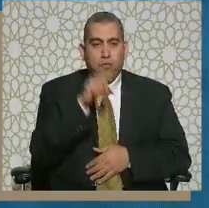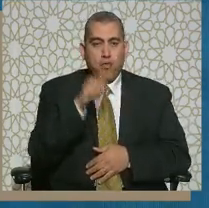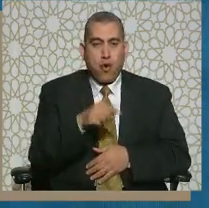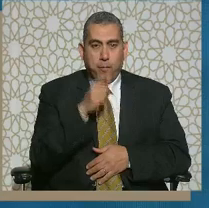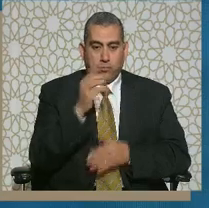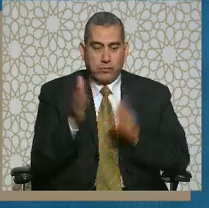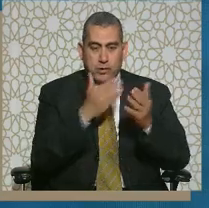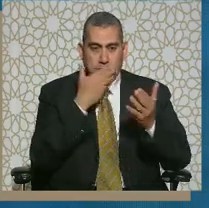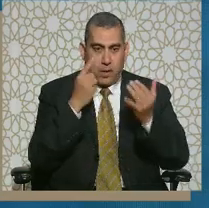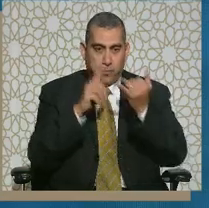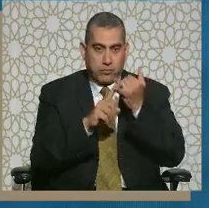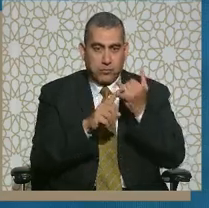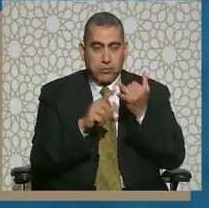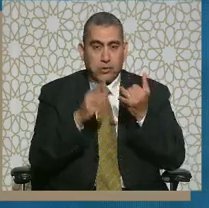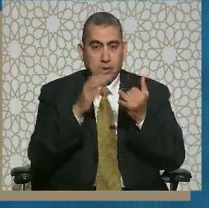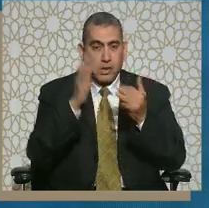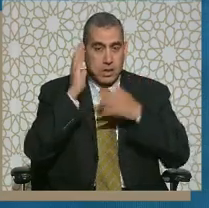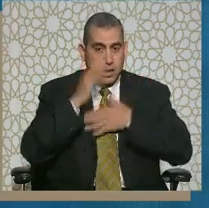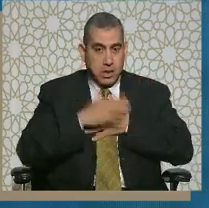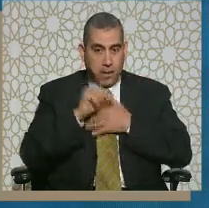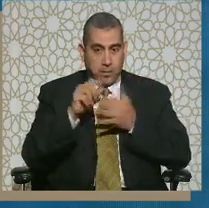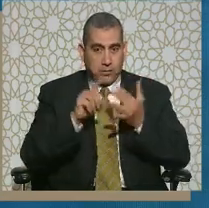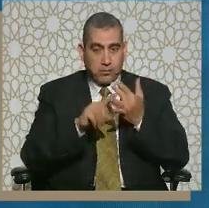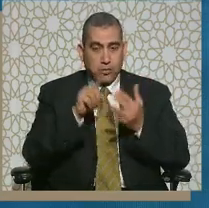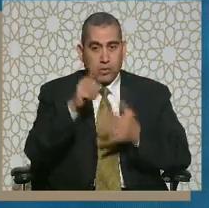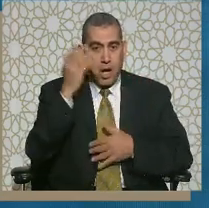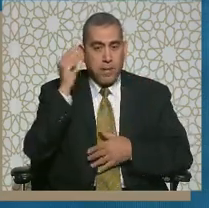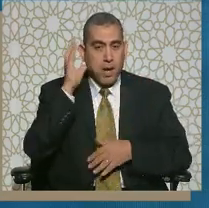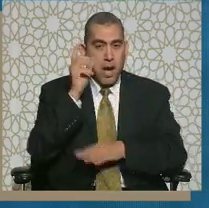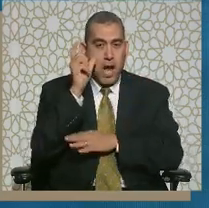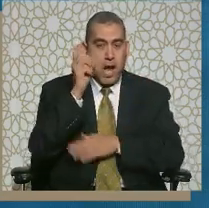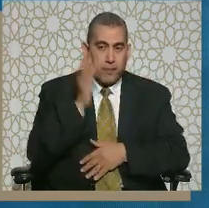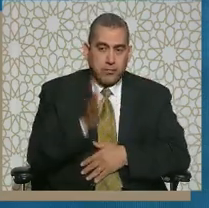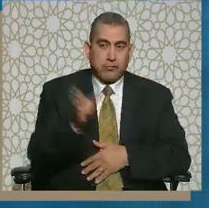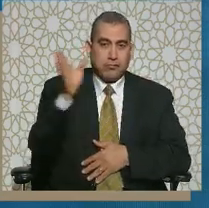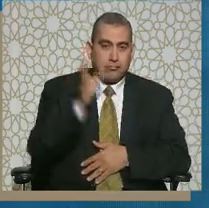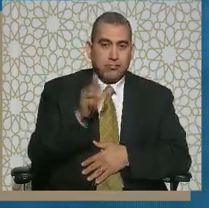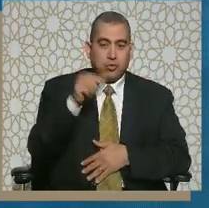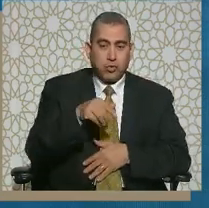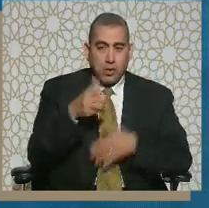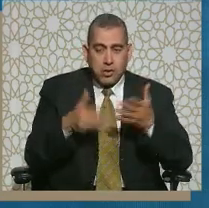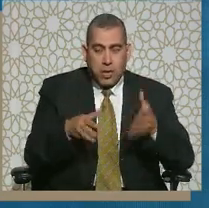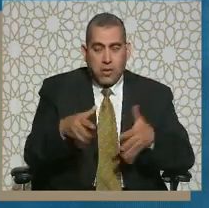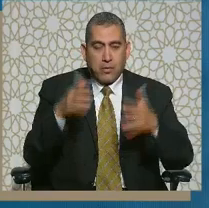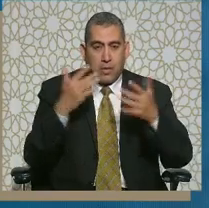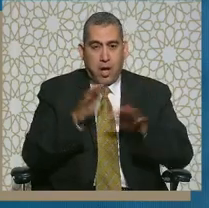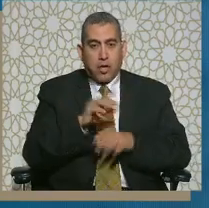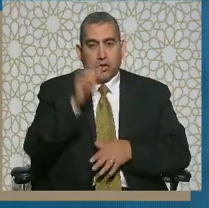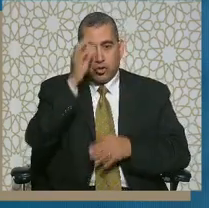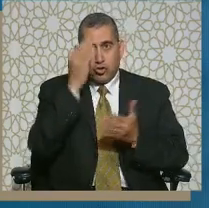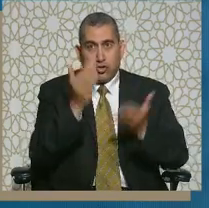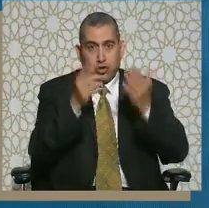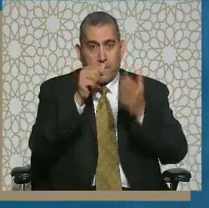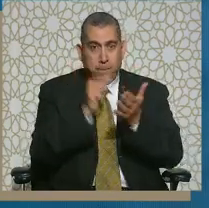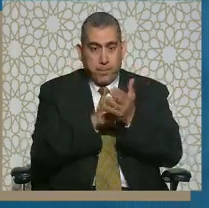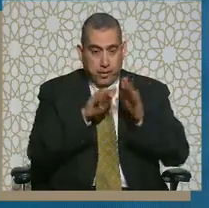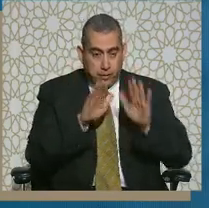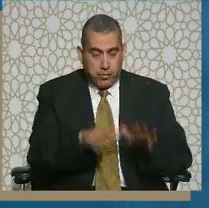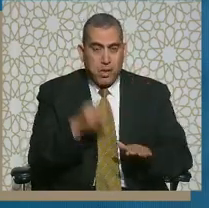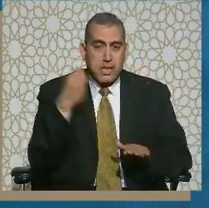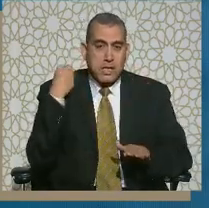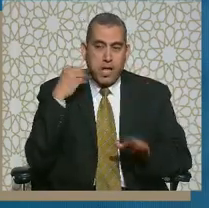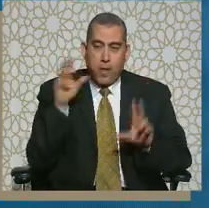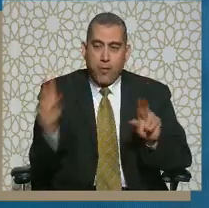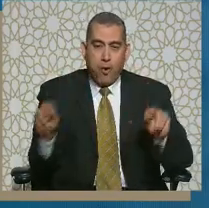موضوع الصيام اما موضوع الصلاه انت كنت بتنزلي تصلي في المسجد انت مش قادره تصلي في المسجد ان شاء الله وانت في البيت هتاخدي